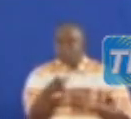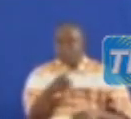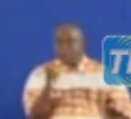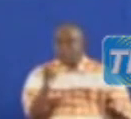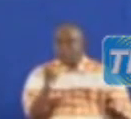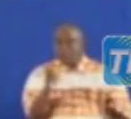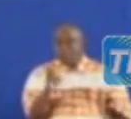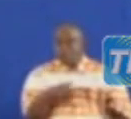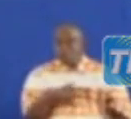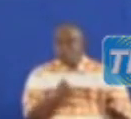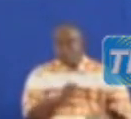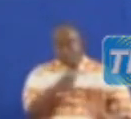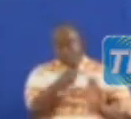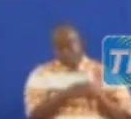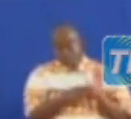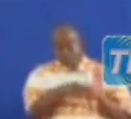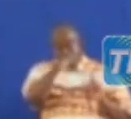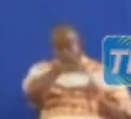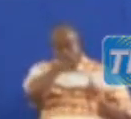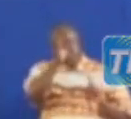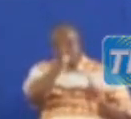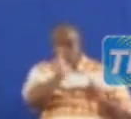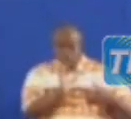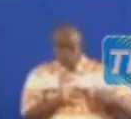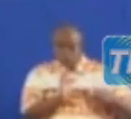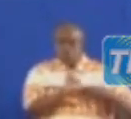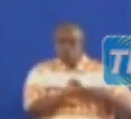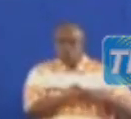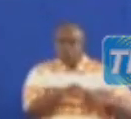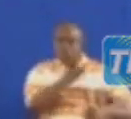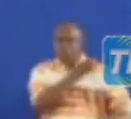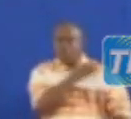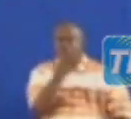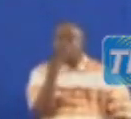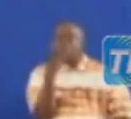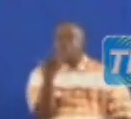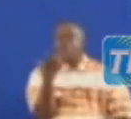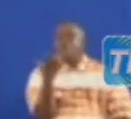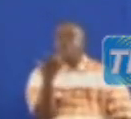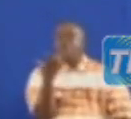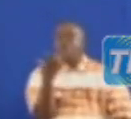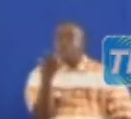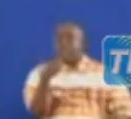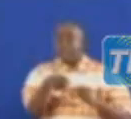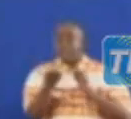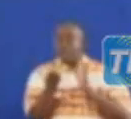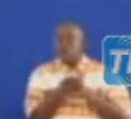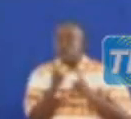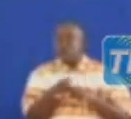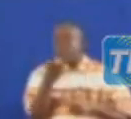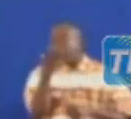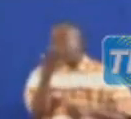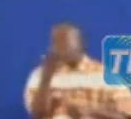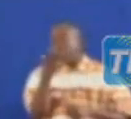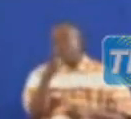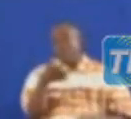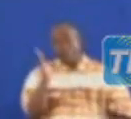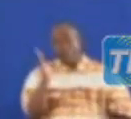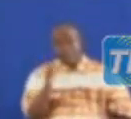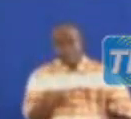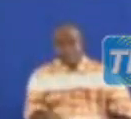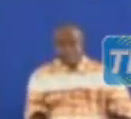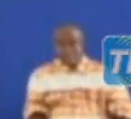173,422 wenye sifa walichaguliwa kujiunga na kidato cha tano katika shule 508 za